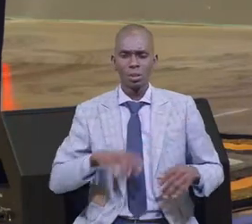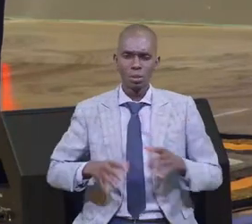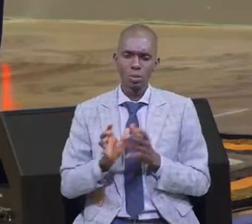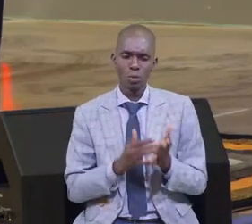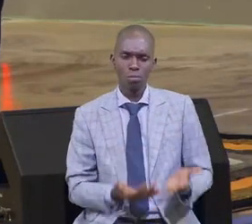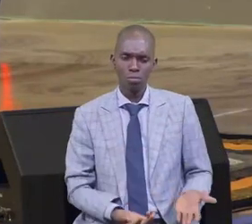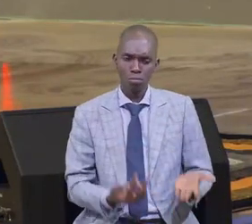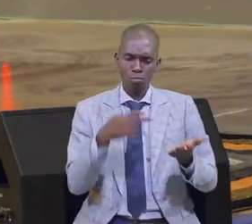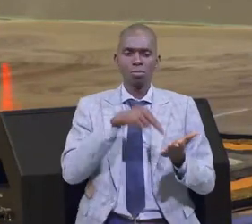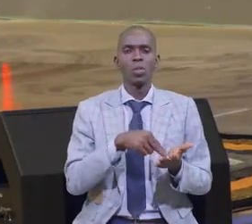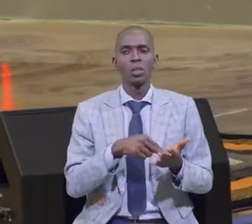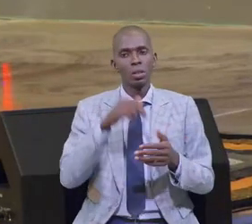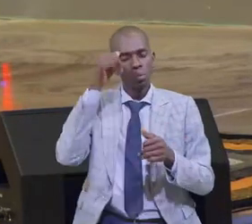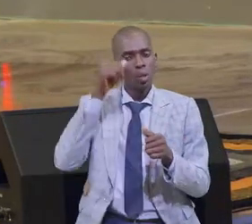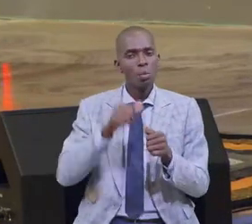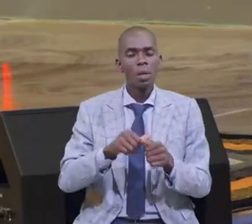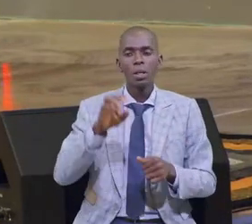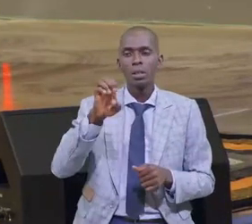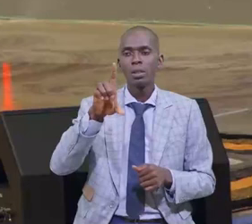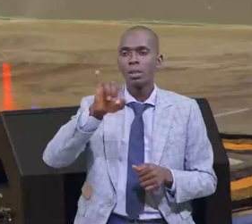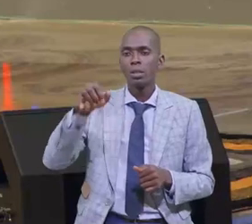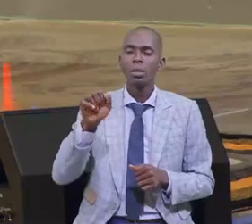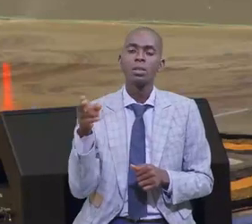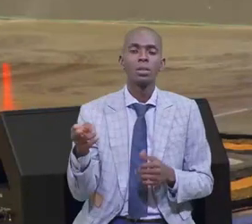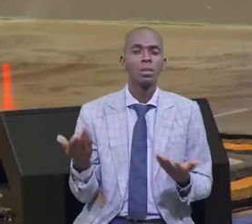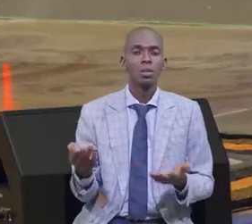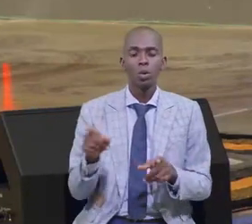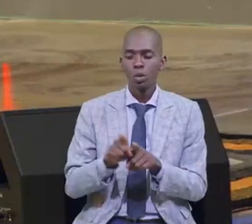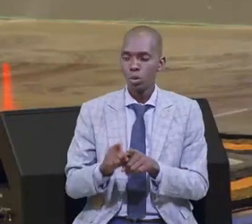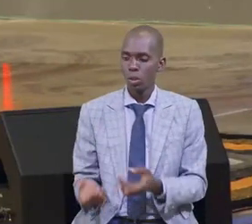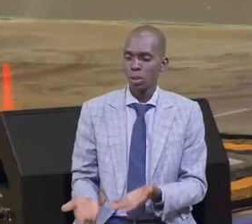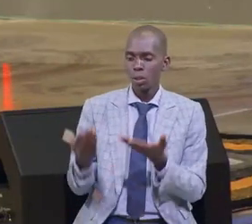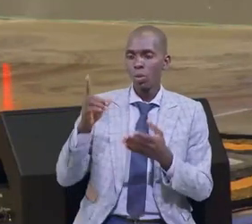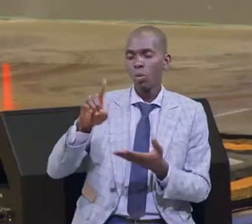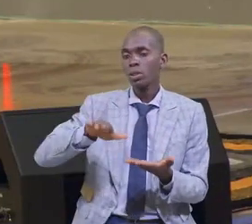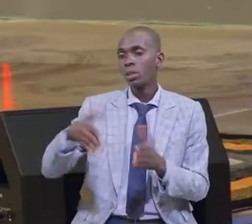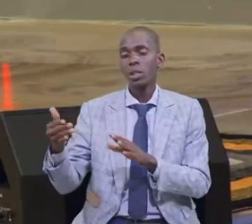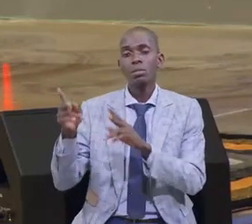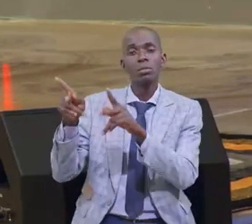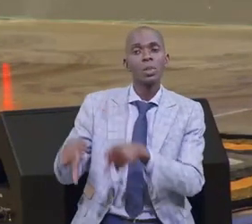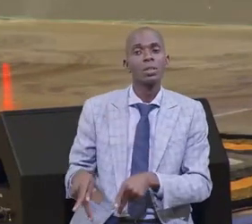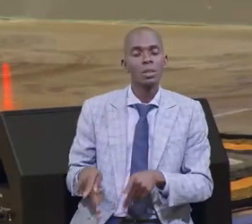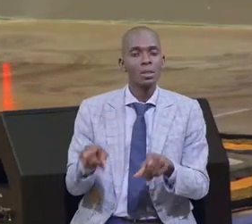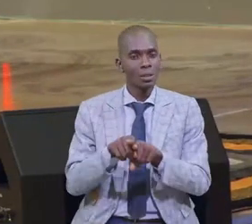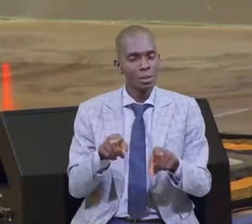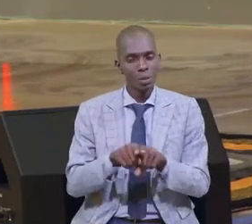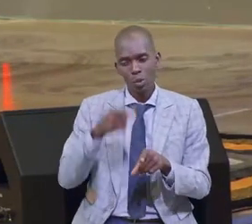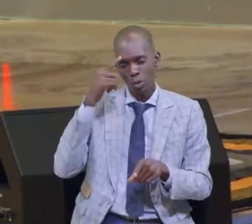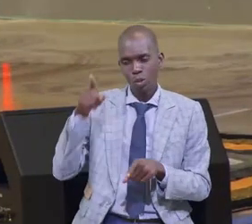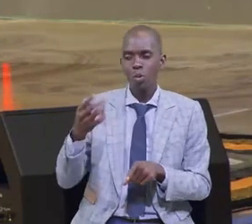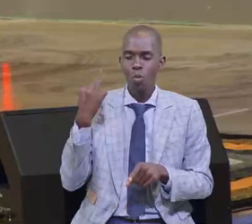ressuscité. Vous vous rappelez bien, Élie. La personne que Élie a ressuscité, c'est aussi la mort prématurée. Élisée, la